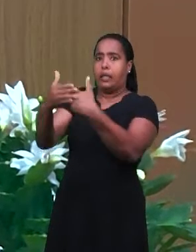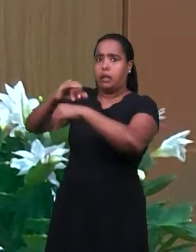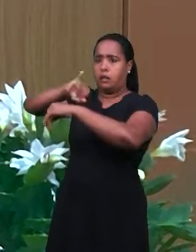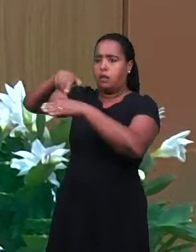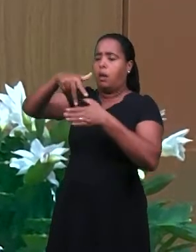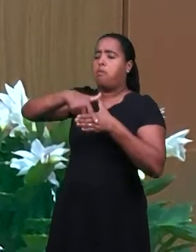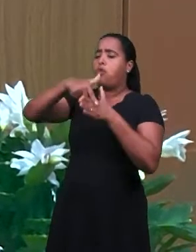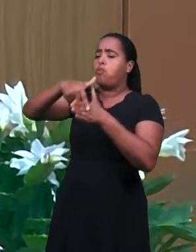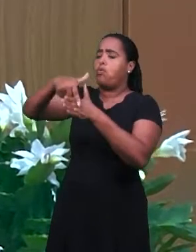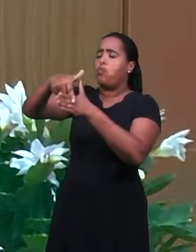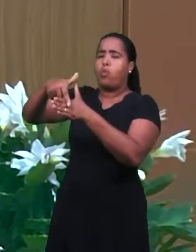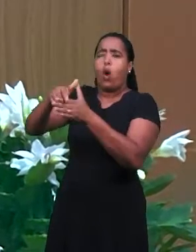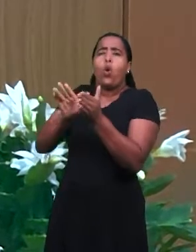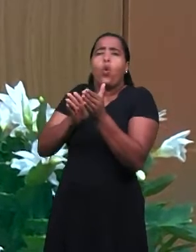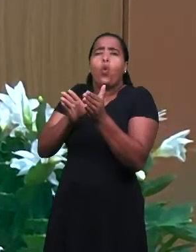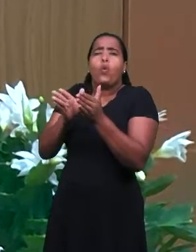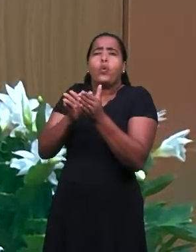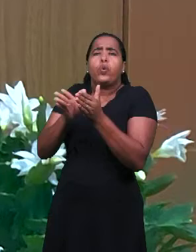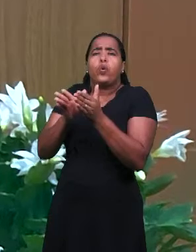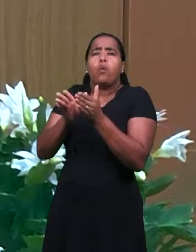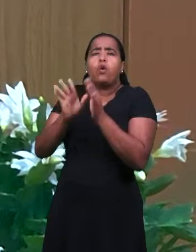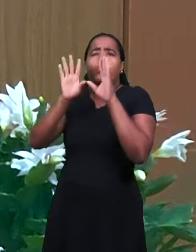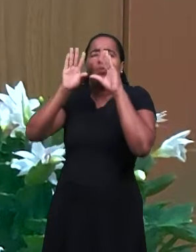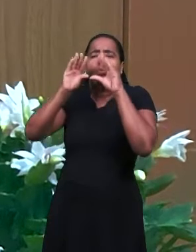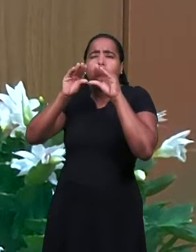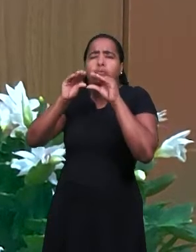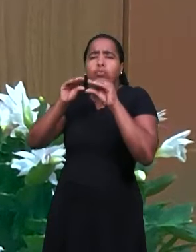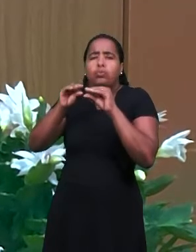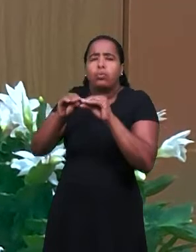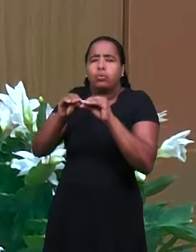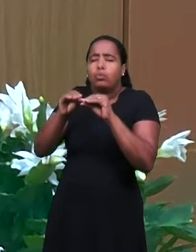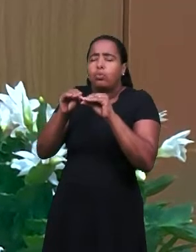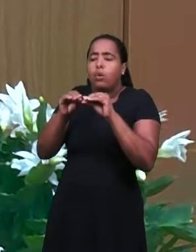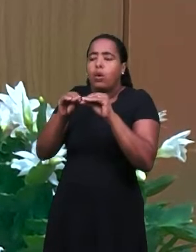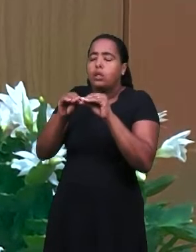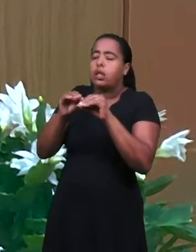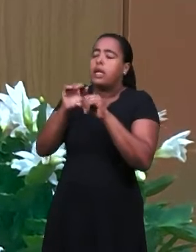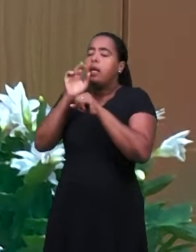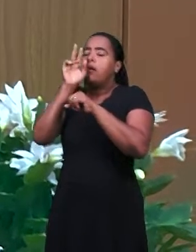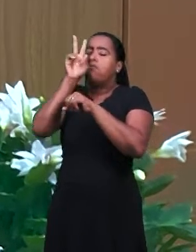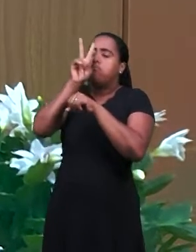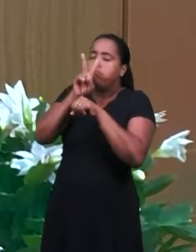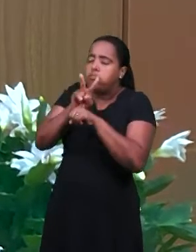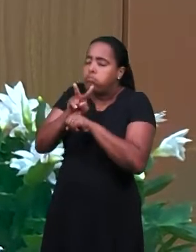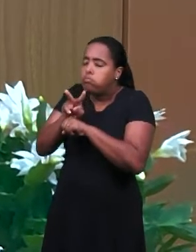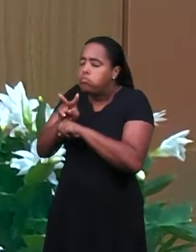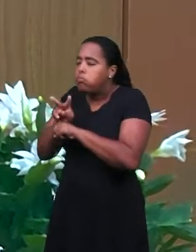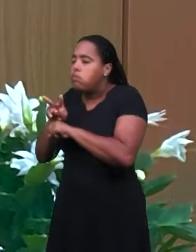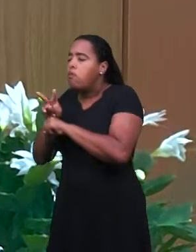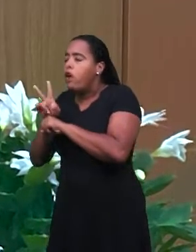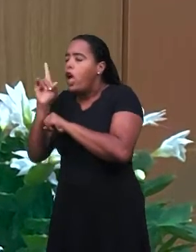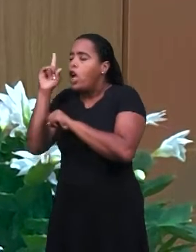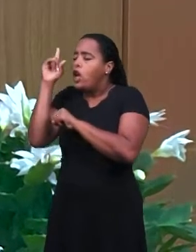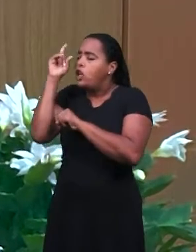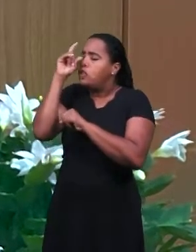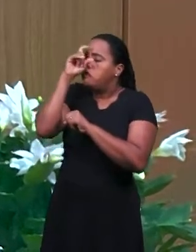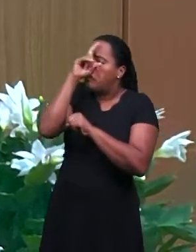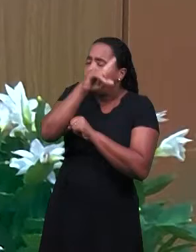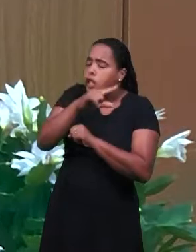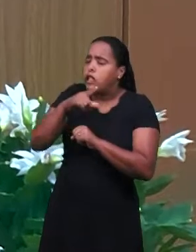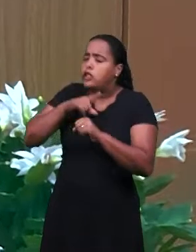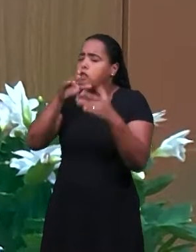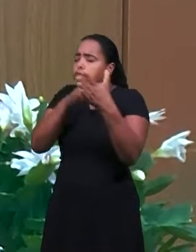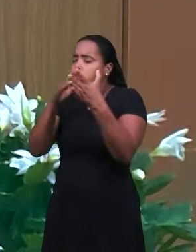город, и вечером же он выходит, осматривает. Он не